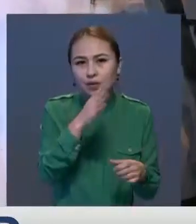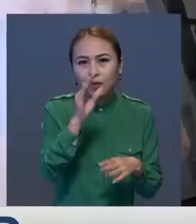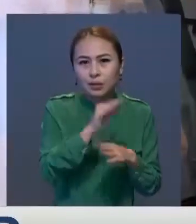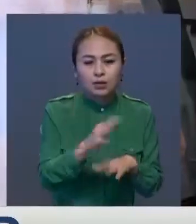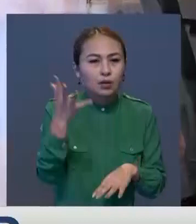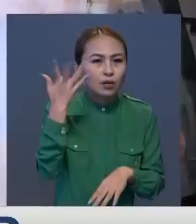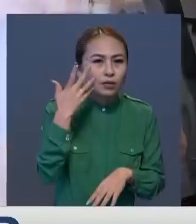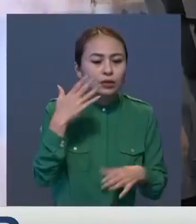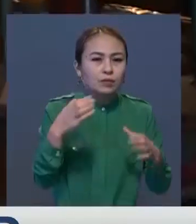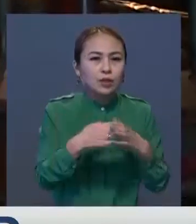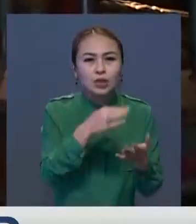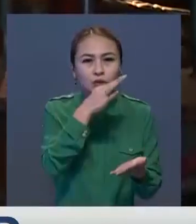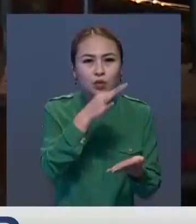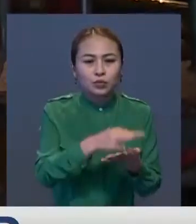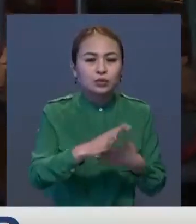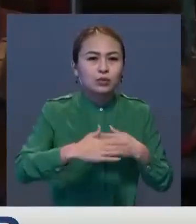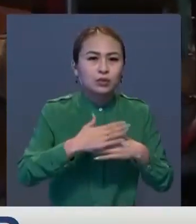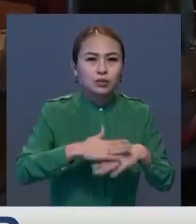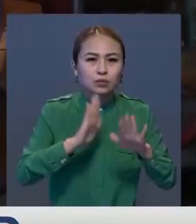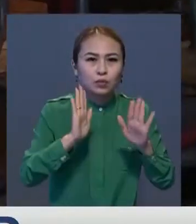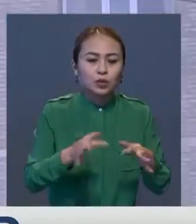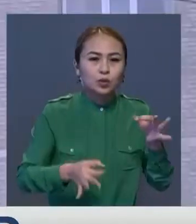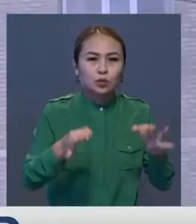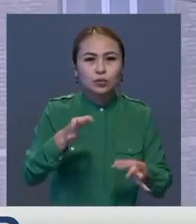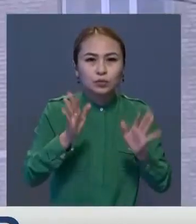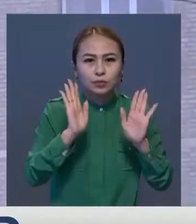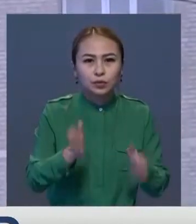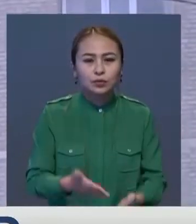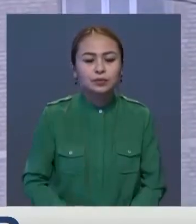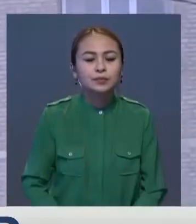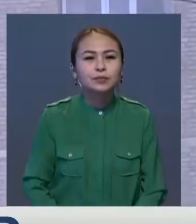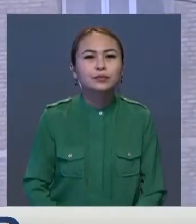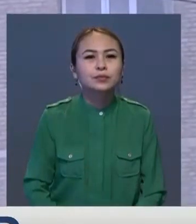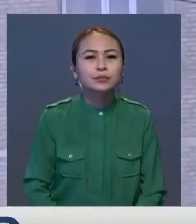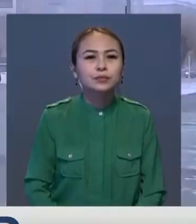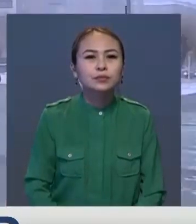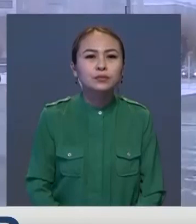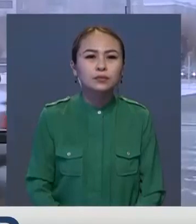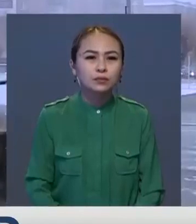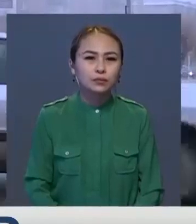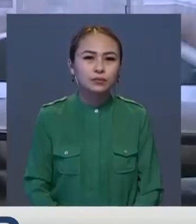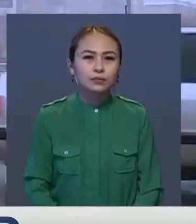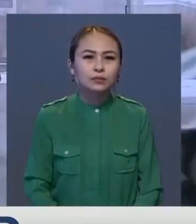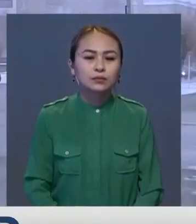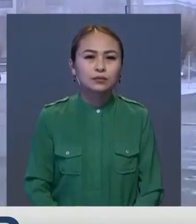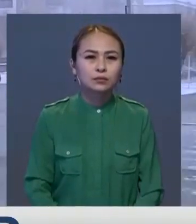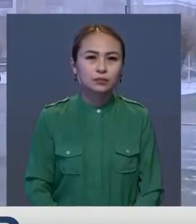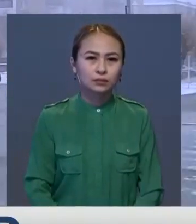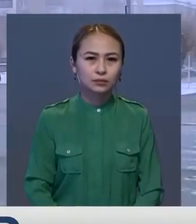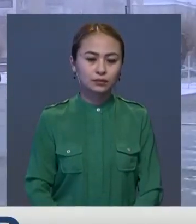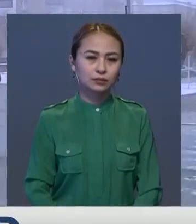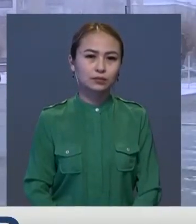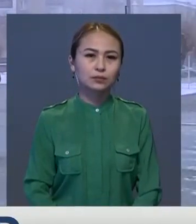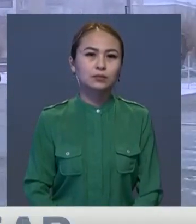салған мердігер жауапкершілікке тартылады. Мәселе сотта қаралмақ. Руслан Бақытбекұлы, Бақытжан Бапаев, Руслан Ахатілла, Жамбыл облысы, хабар